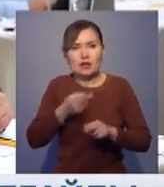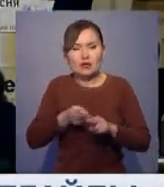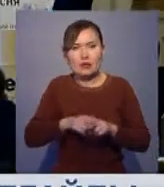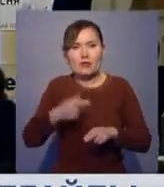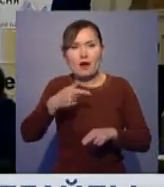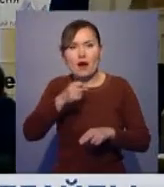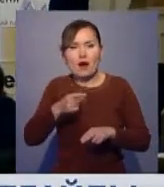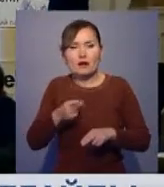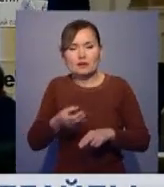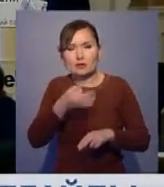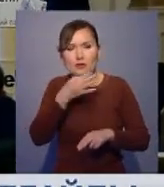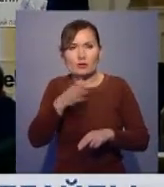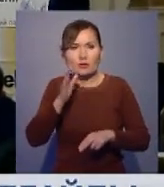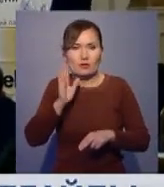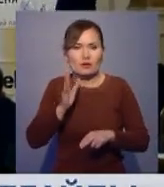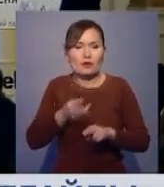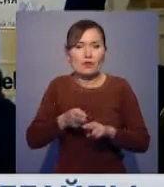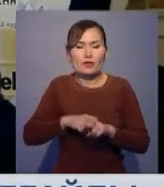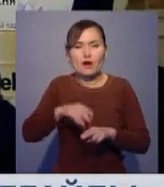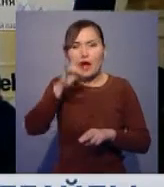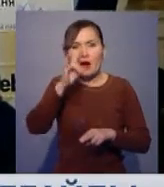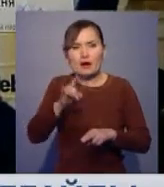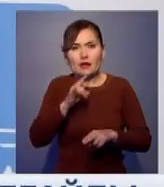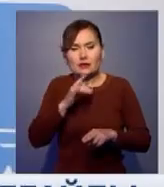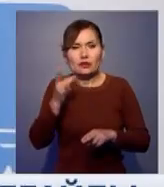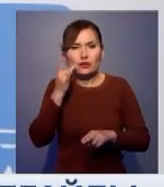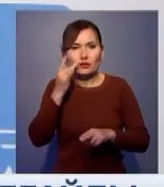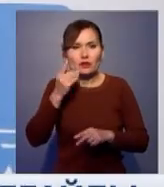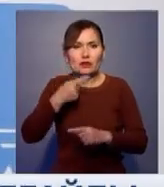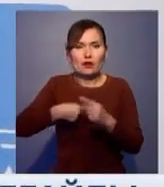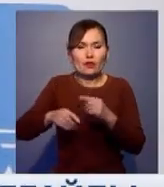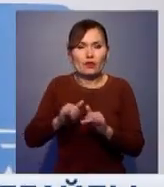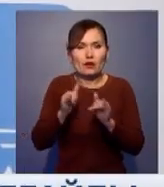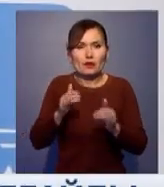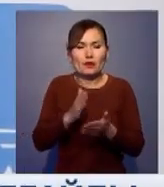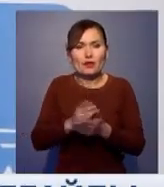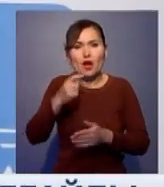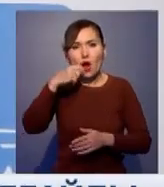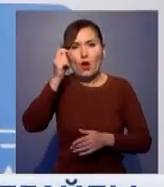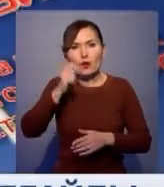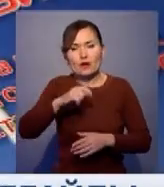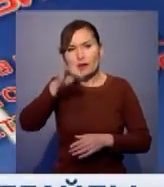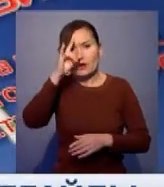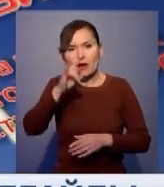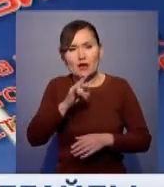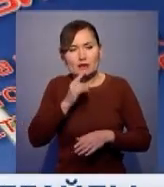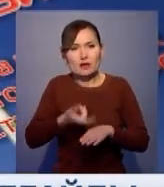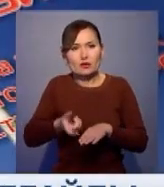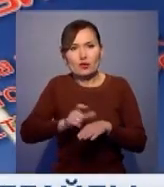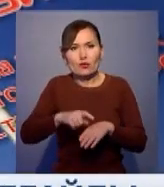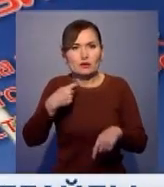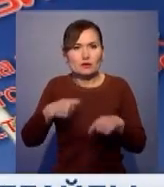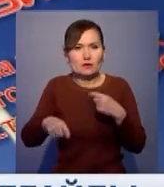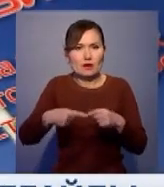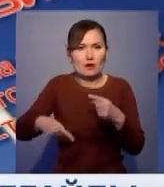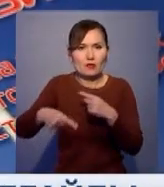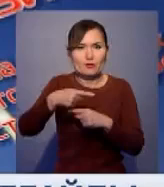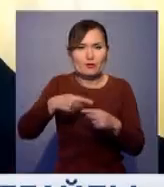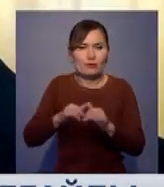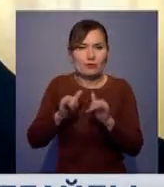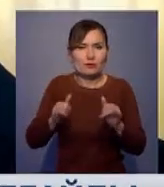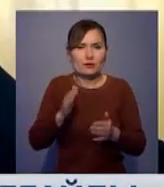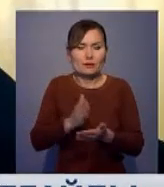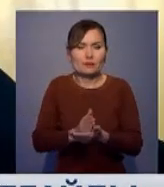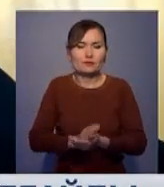сапасына сүйсінеді. Қазақ ресурсын трейдерлер тұрақты тасымалдайды. Бұл Украина нарығы үшін маңызды саясат, дейді сала сарапшысы.